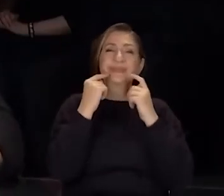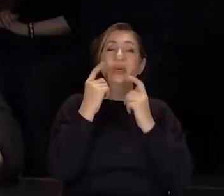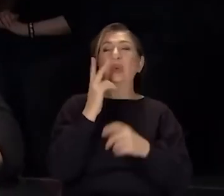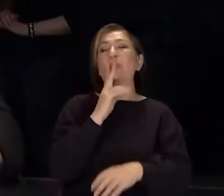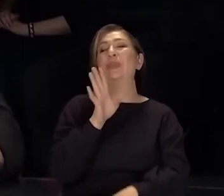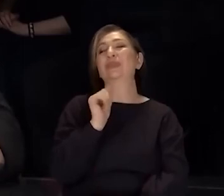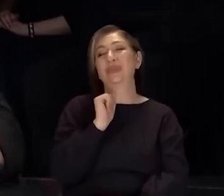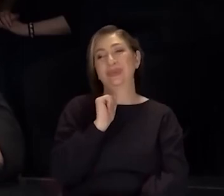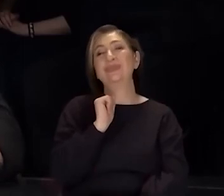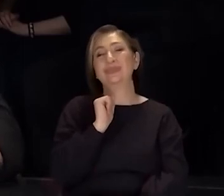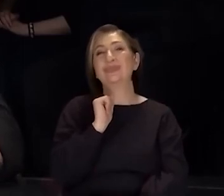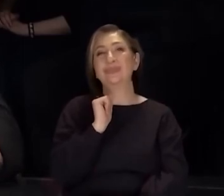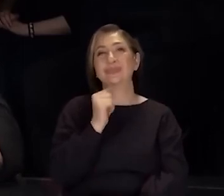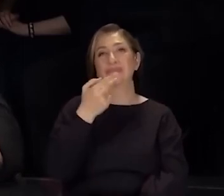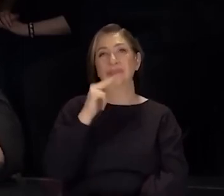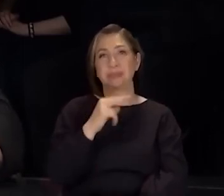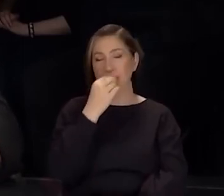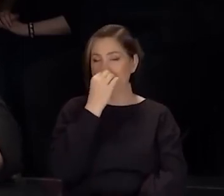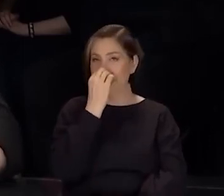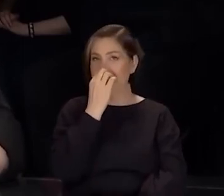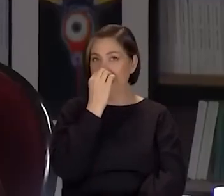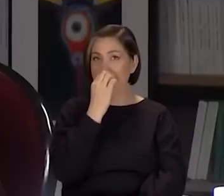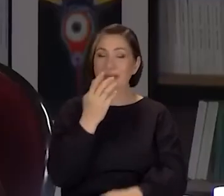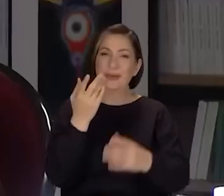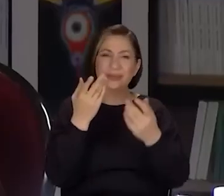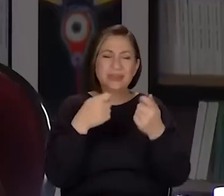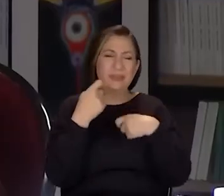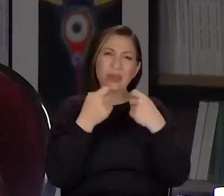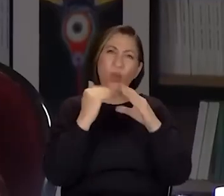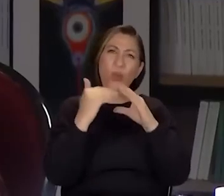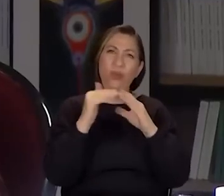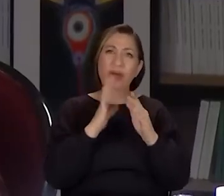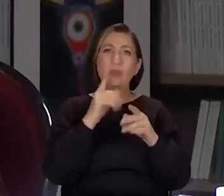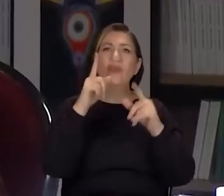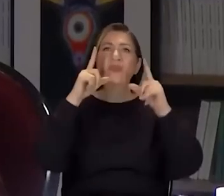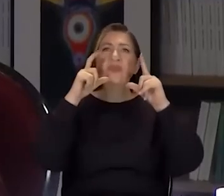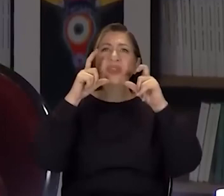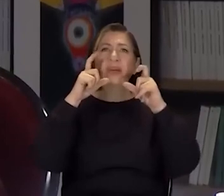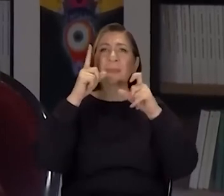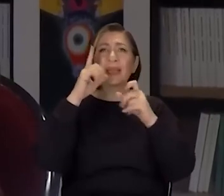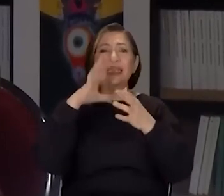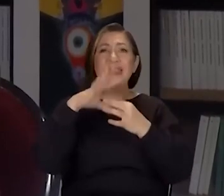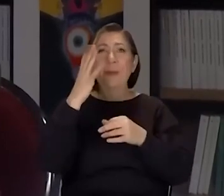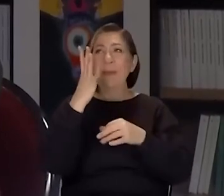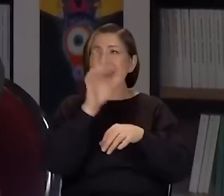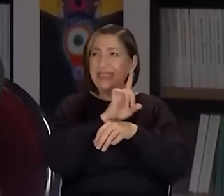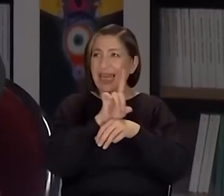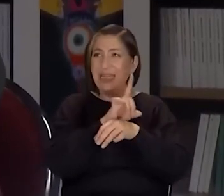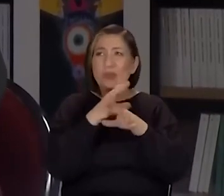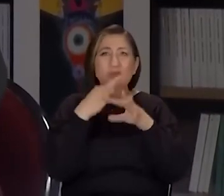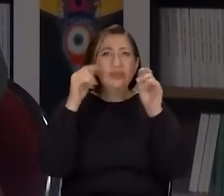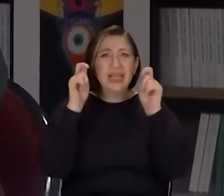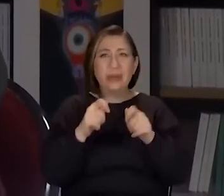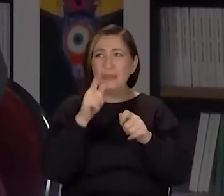gülmemiş. Evet. Altına ya yorumlar. Ben şeyi kabul ediyorum. Bilmem yani bu fotoğraf işini hani bir insanın 5 saniyede mutlu